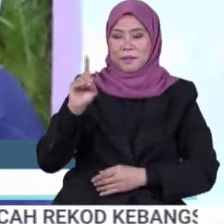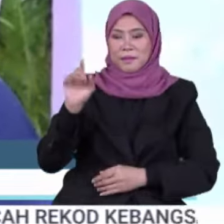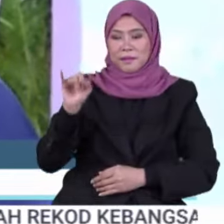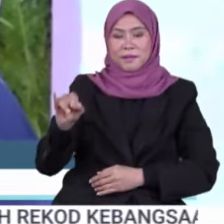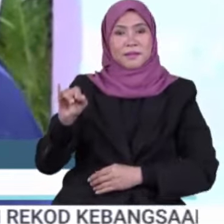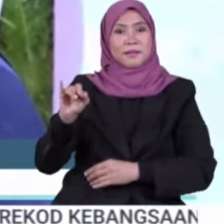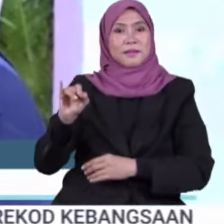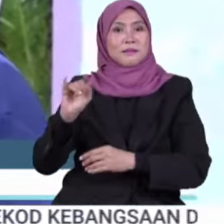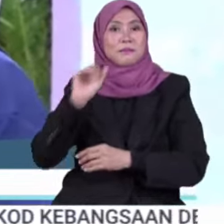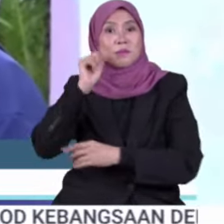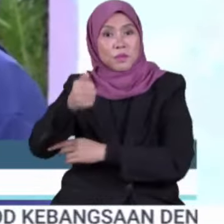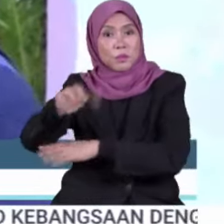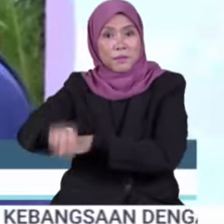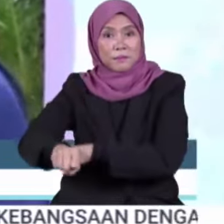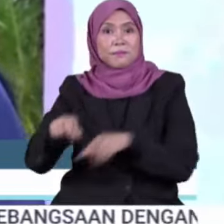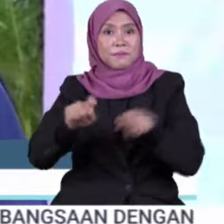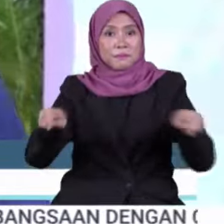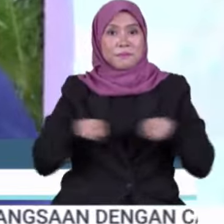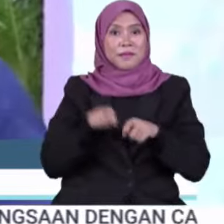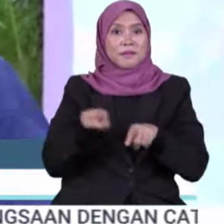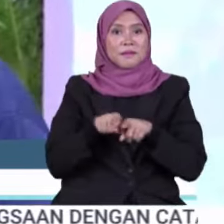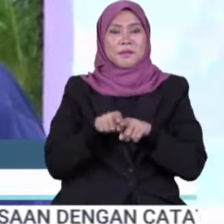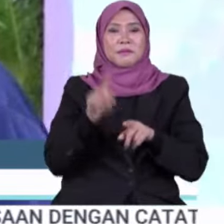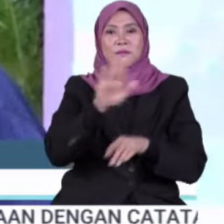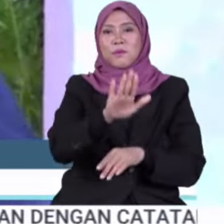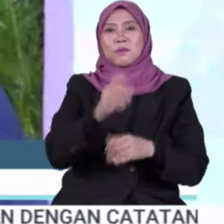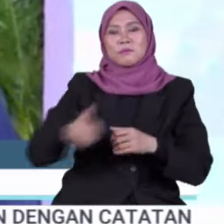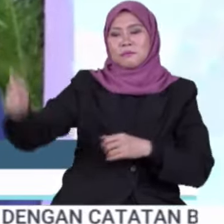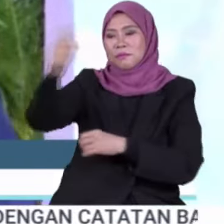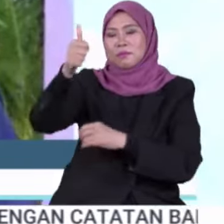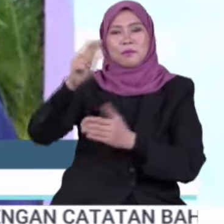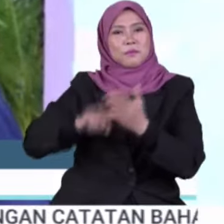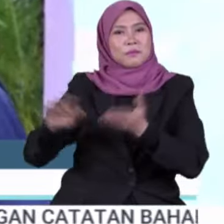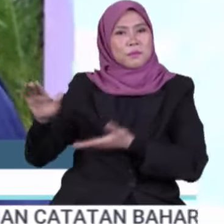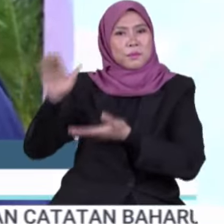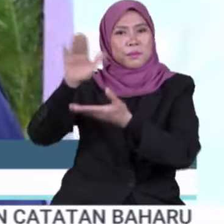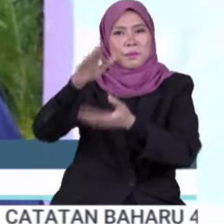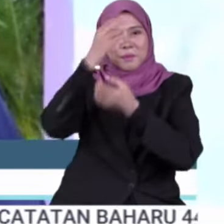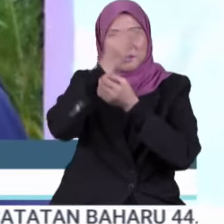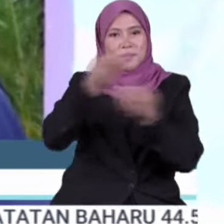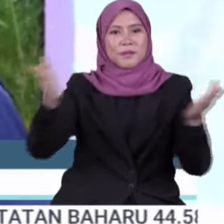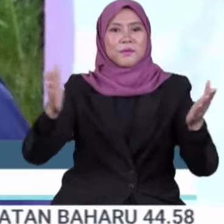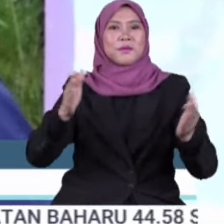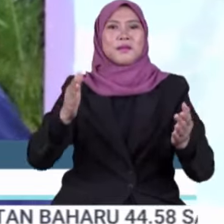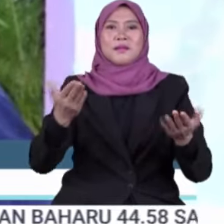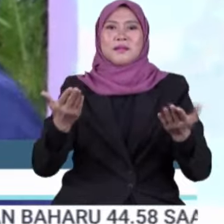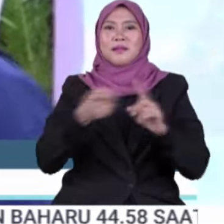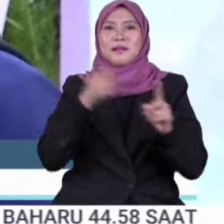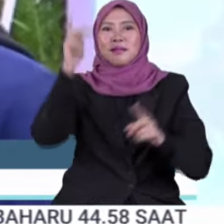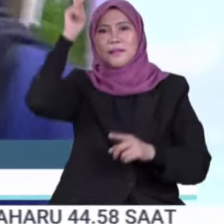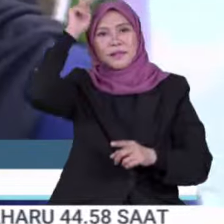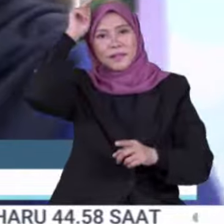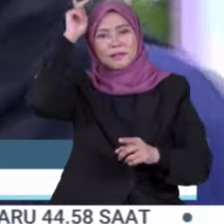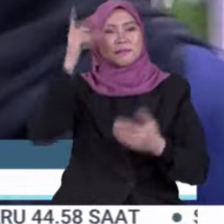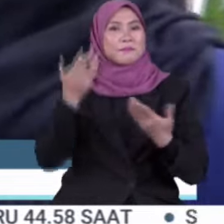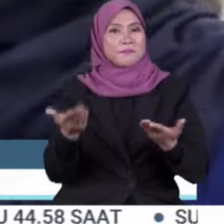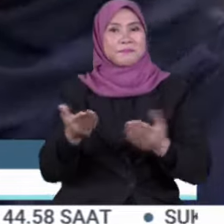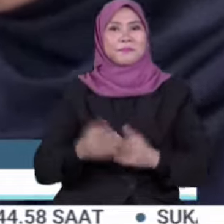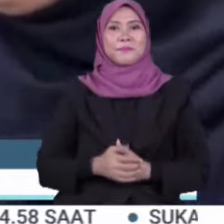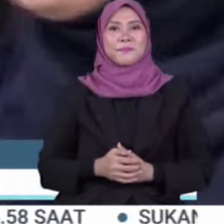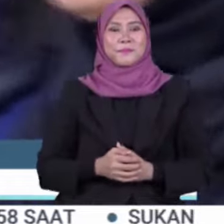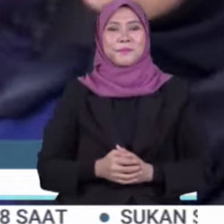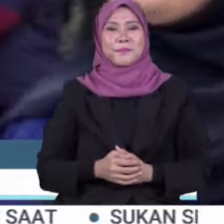lokasi yang sama ni. Mungkin sebagai kementerian peneraju, apa yang boleh disampaikan kepada pengunjung khususnya dari negeri Kelantan ini sendiri? Okey,